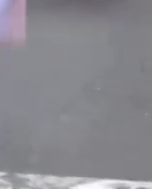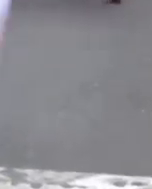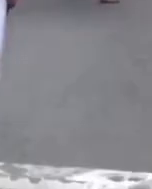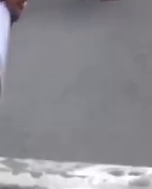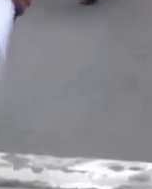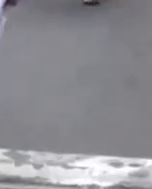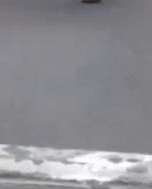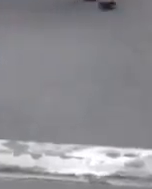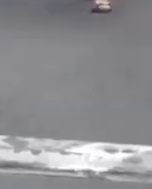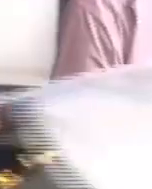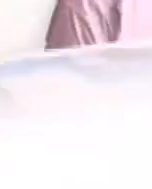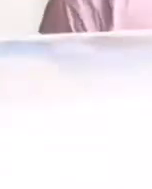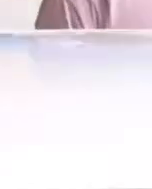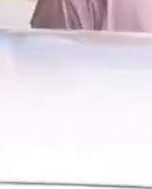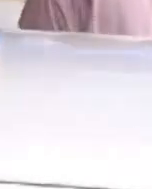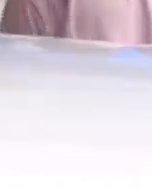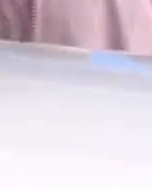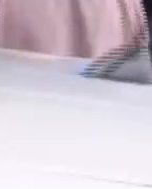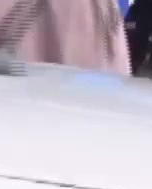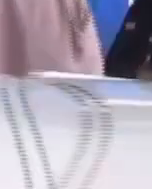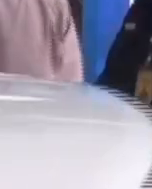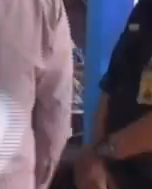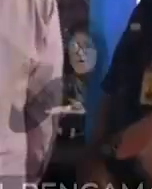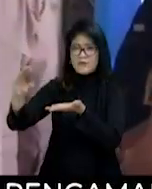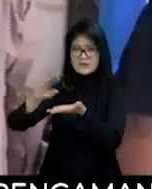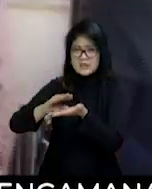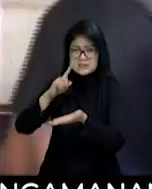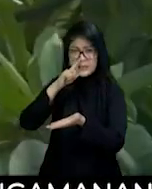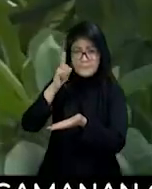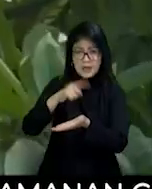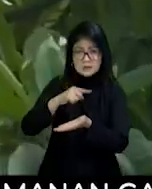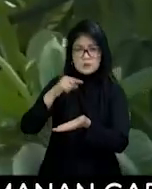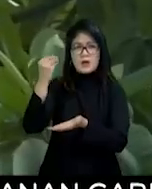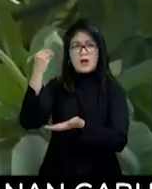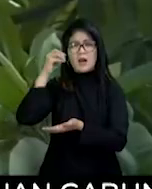Sejumlah korban melaporkan kasus dugaan investasi bodong ini ke Polda Metro Jaya beberapa waktu lalu.